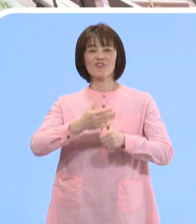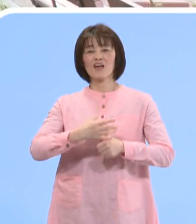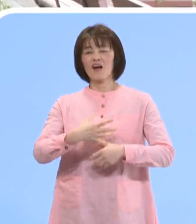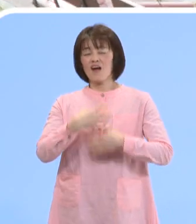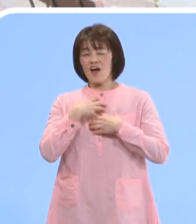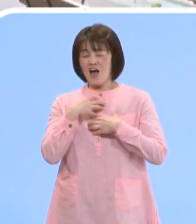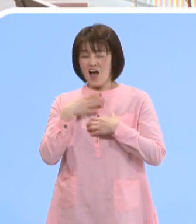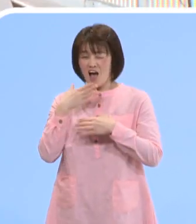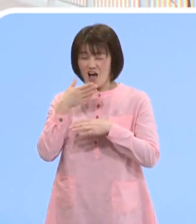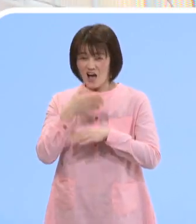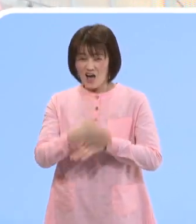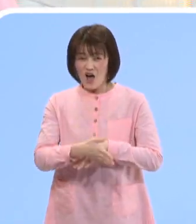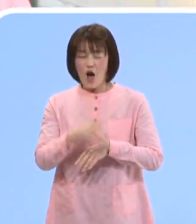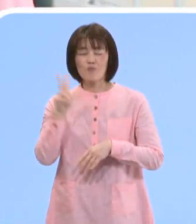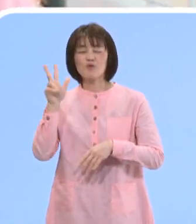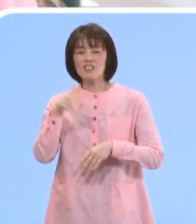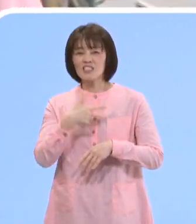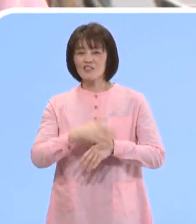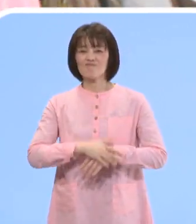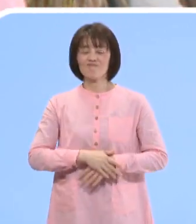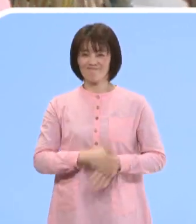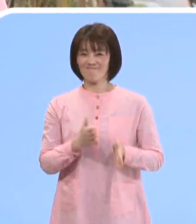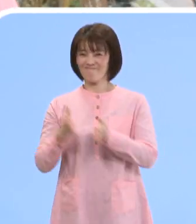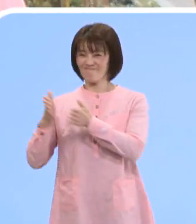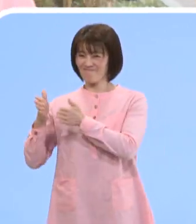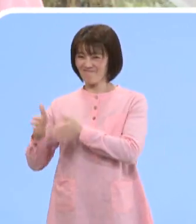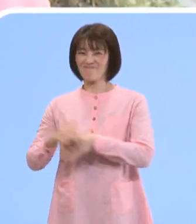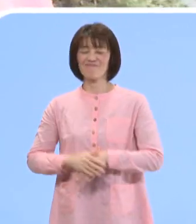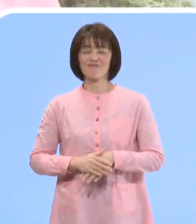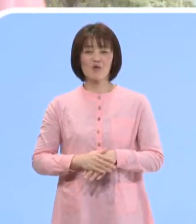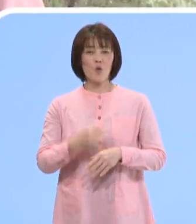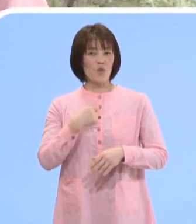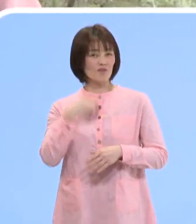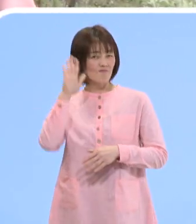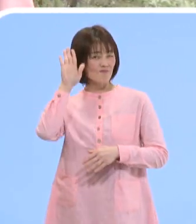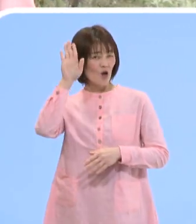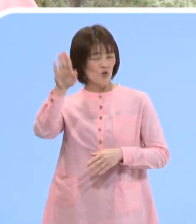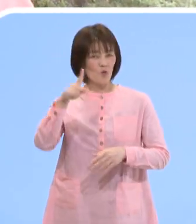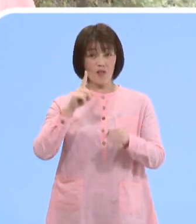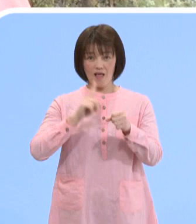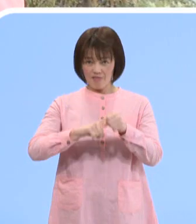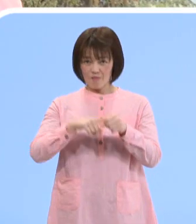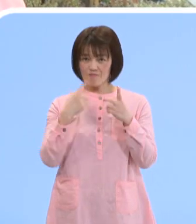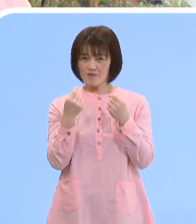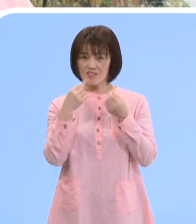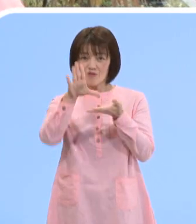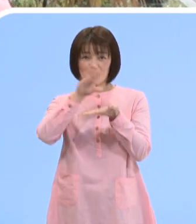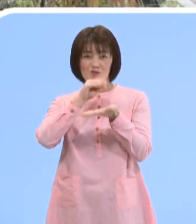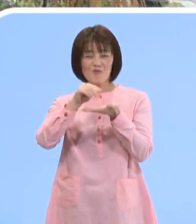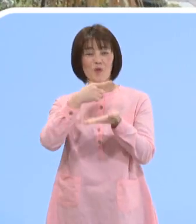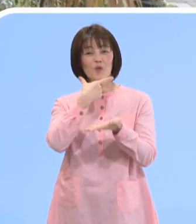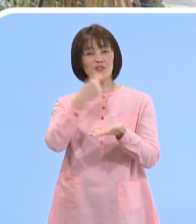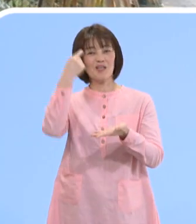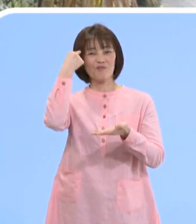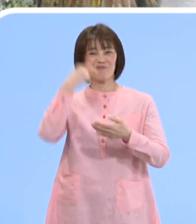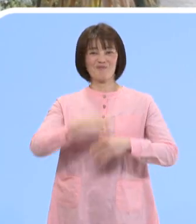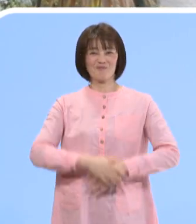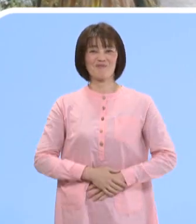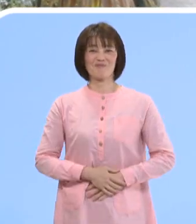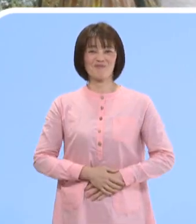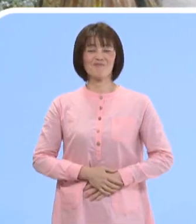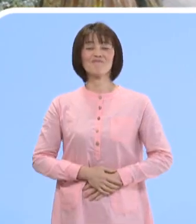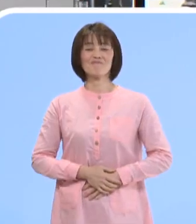ぎるやろ。そんなやつに来えへんから。あ、そう。ということで、私らの将来のためにも、はい、しっかりとリポートしたいと思います。